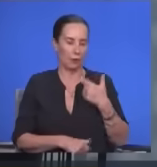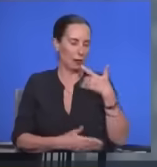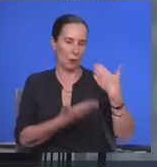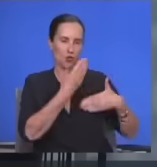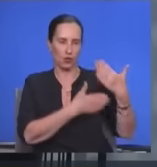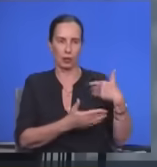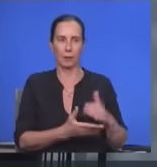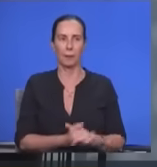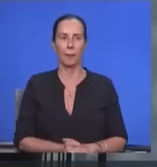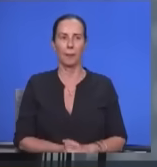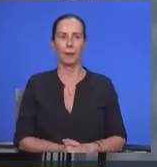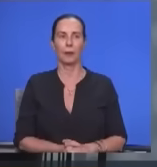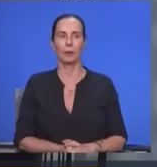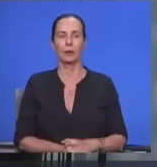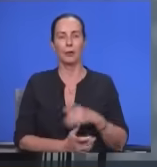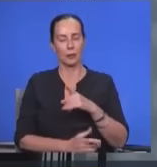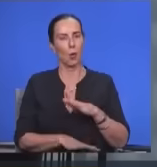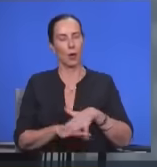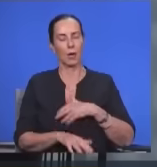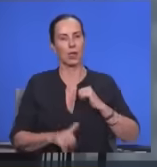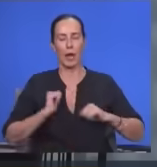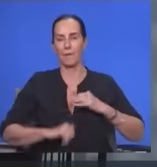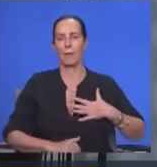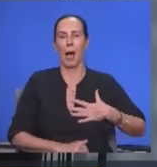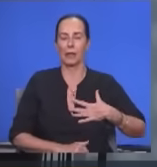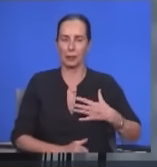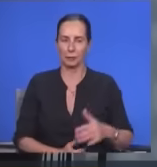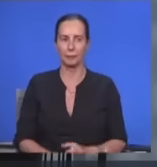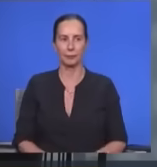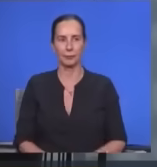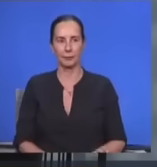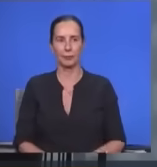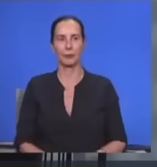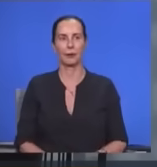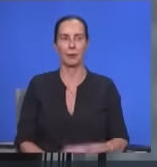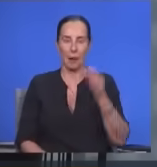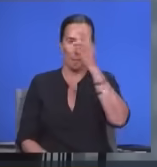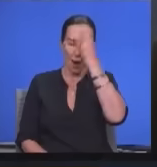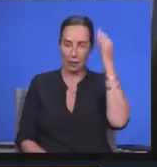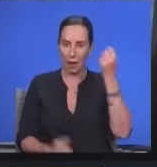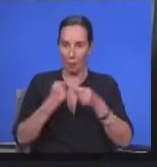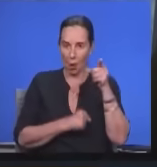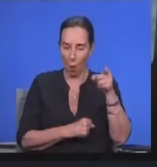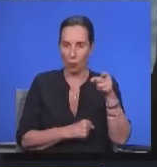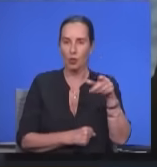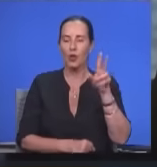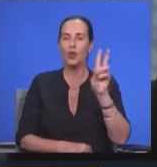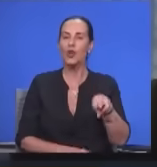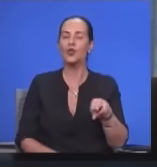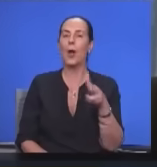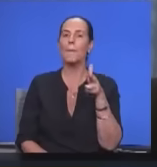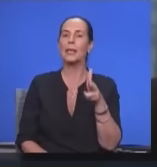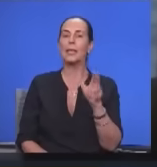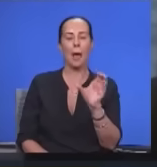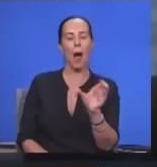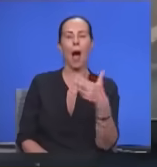לפני כמה שנים, ואז זה עשה לו כאבים בחזה. למרבה המזל, ברכבה של א' הותקנה מצלמה